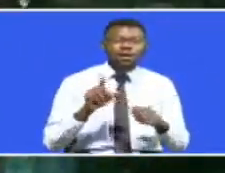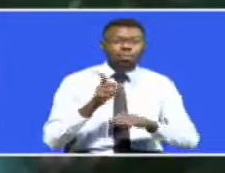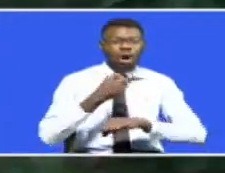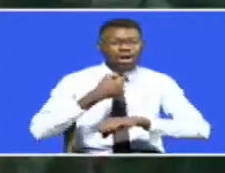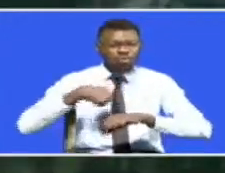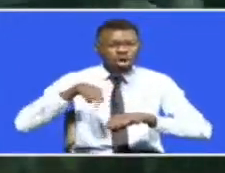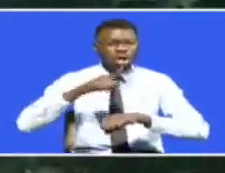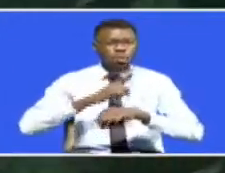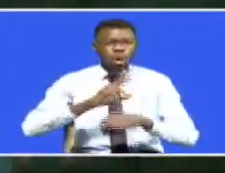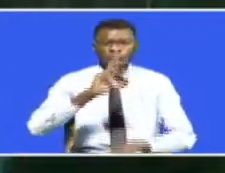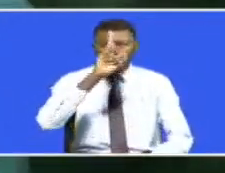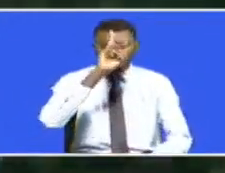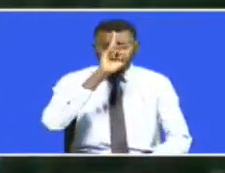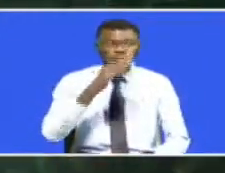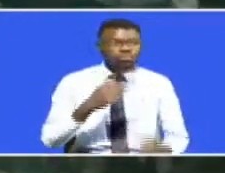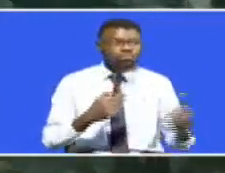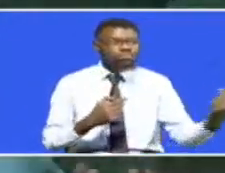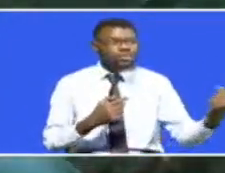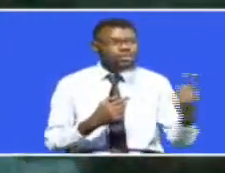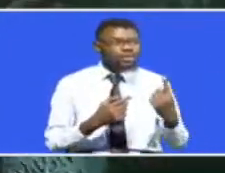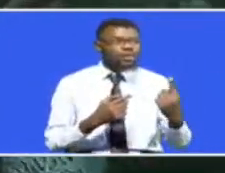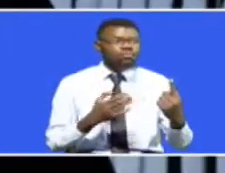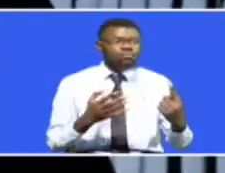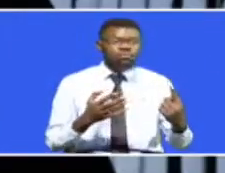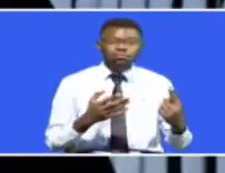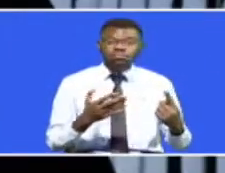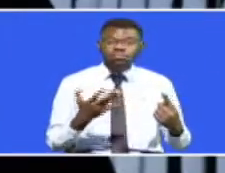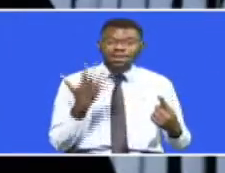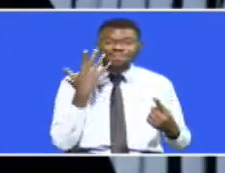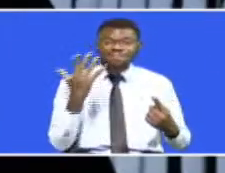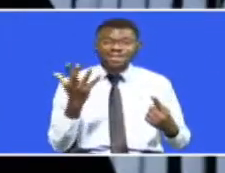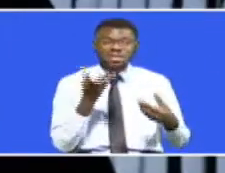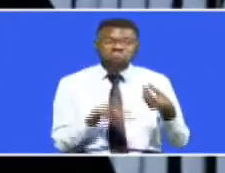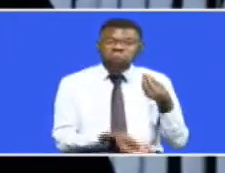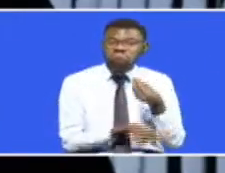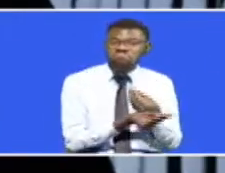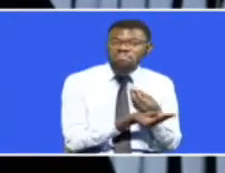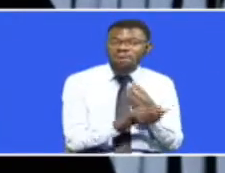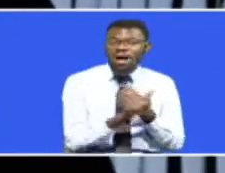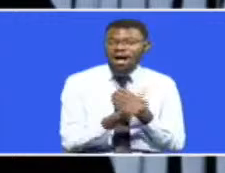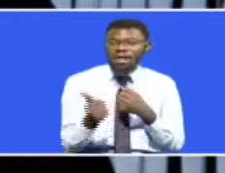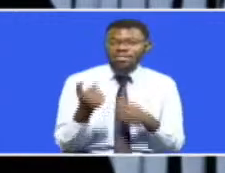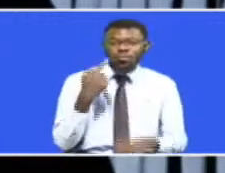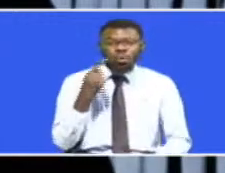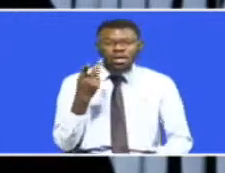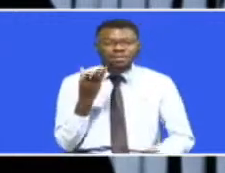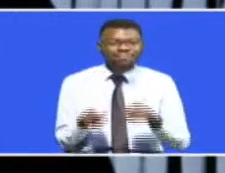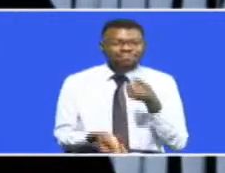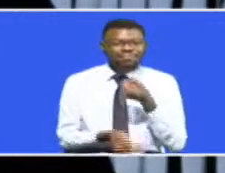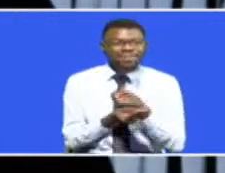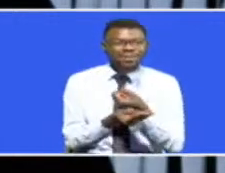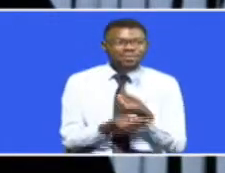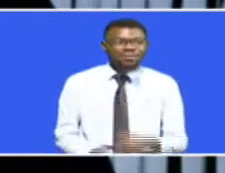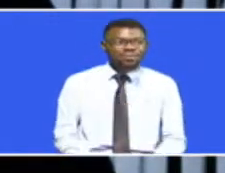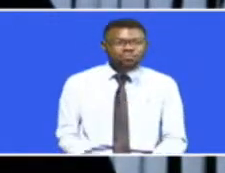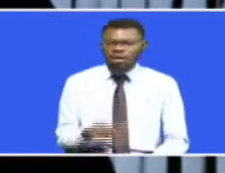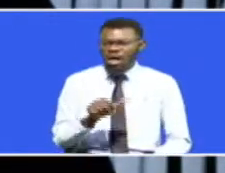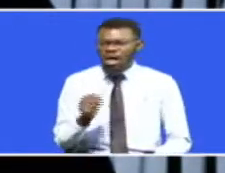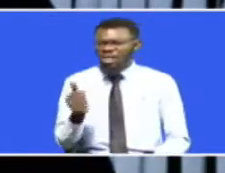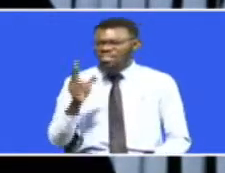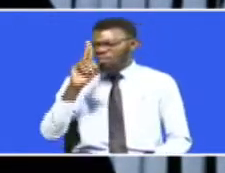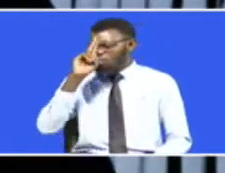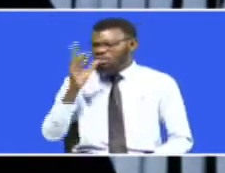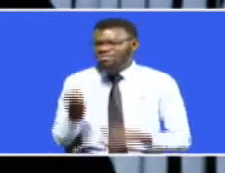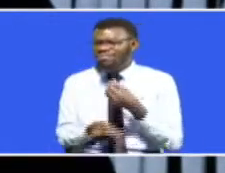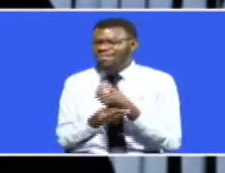one after another. Kuna karawa punch. Hizi masikuzini kuna karawa so, kuna waso mbili. Kwa nini kukwe na karawa punch na karawa so,